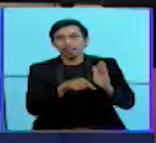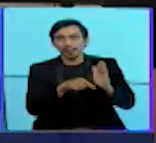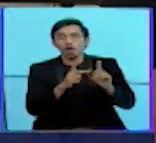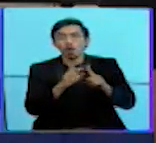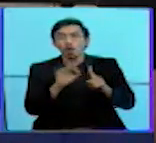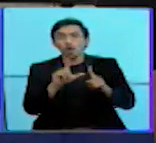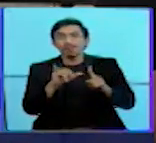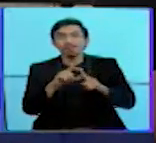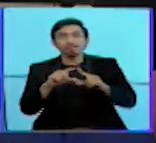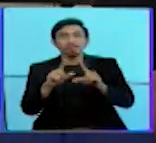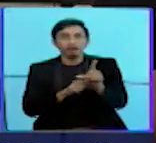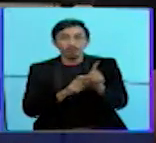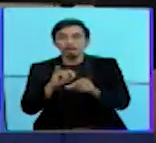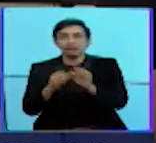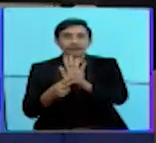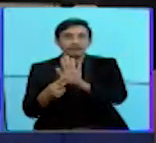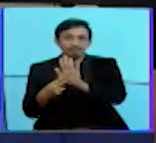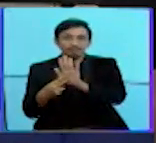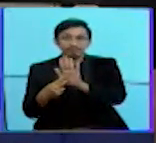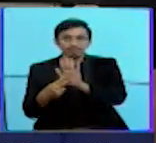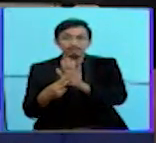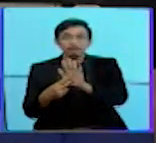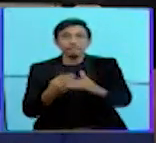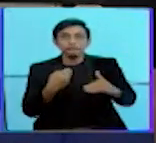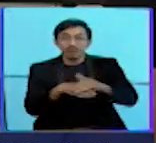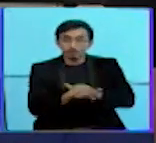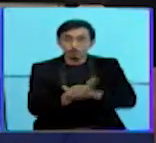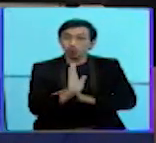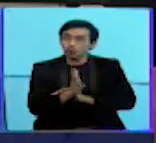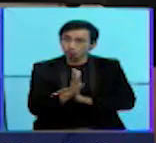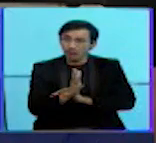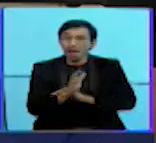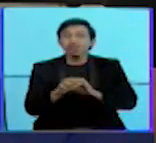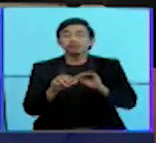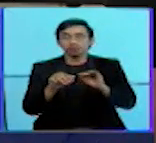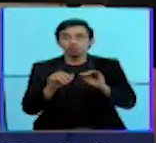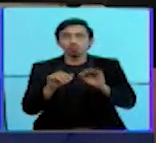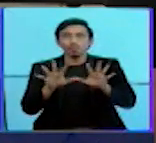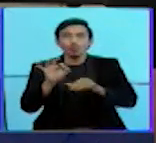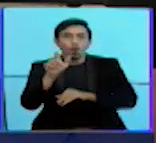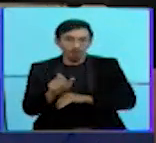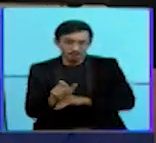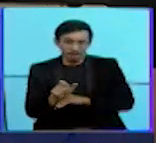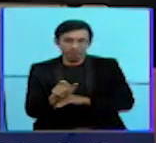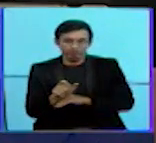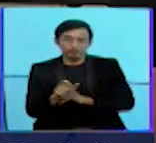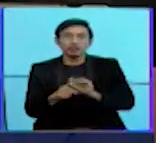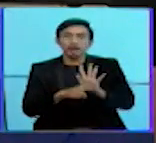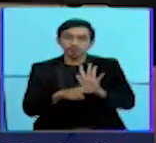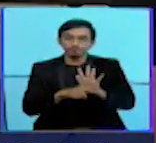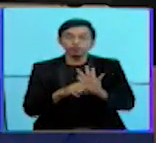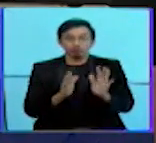dan yang sudah masuk di sini sekarang ada 90 orang yang negatif yang melaksanakan